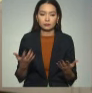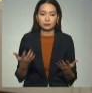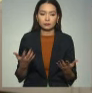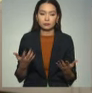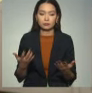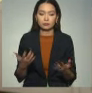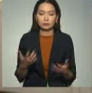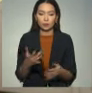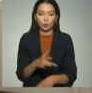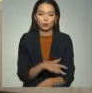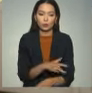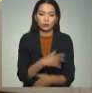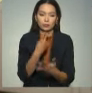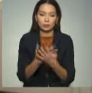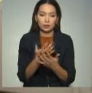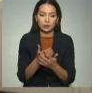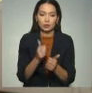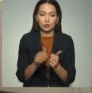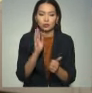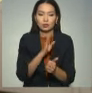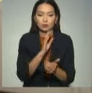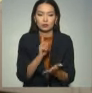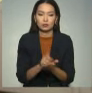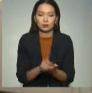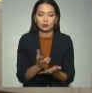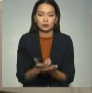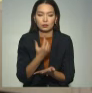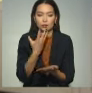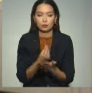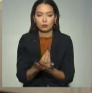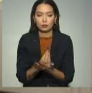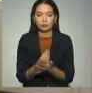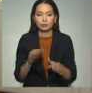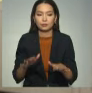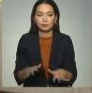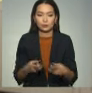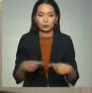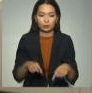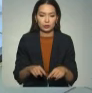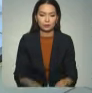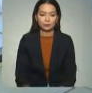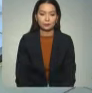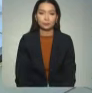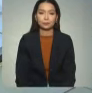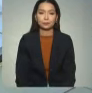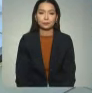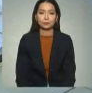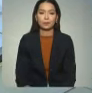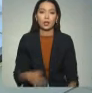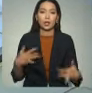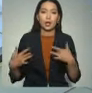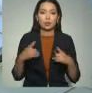сферы услуг, каждая женщина должна найти свое место в обществе.